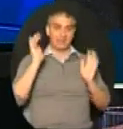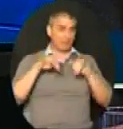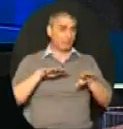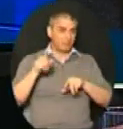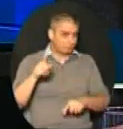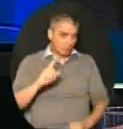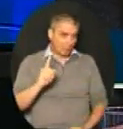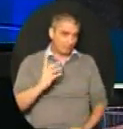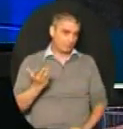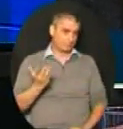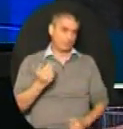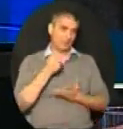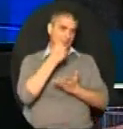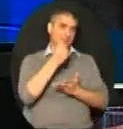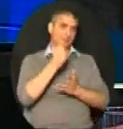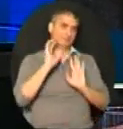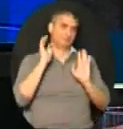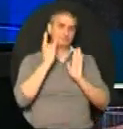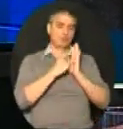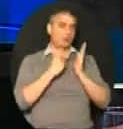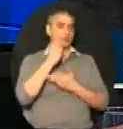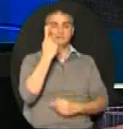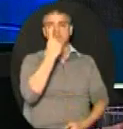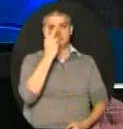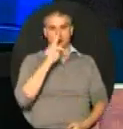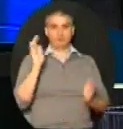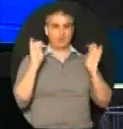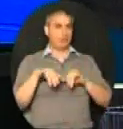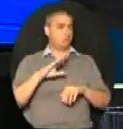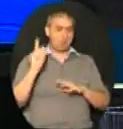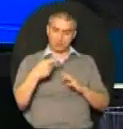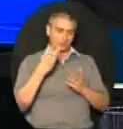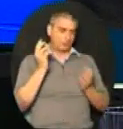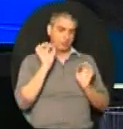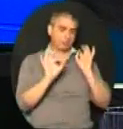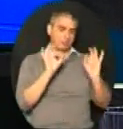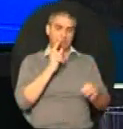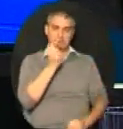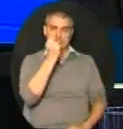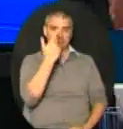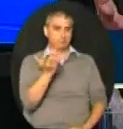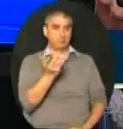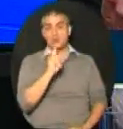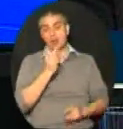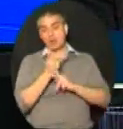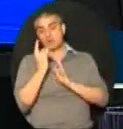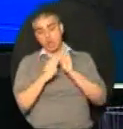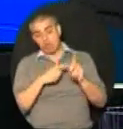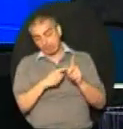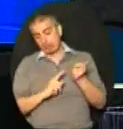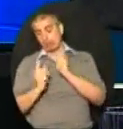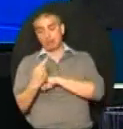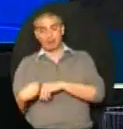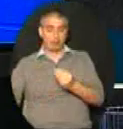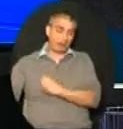הממשלה היום זה התקציב. חוקי התקציבים היחידים שיכולים להפיל אותה. כל השאר זה מכות קטנות בכנף, אז לא יעבור החוק הזה, אז